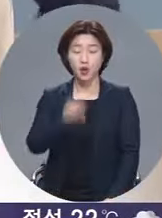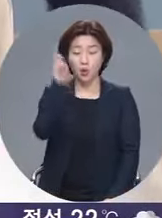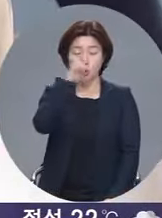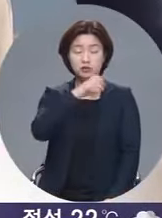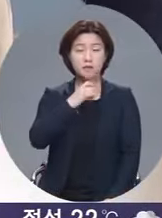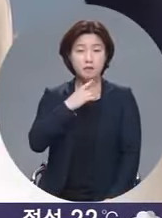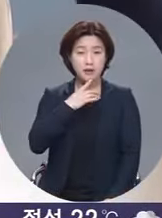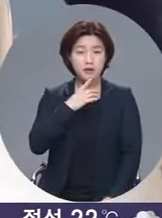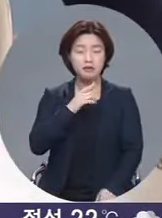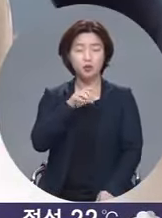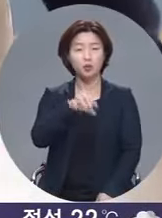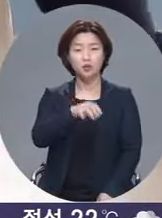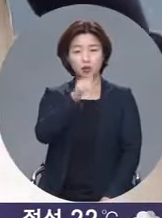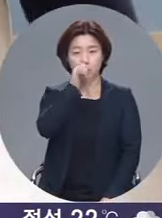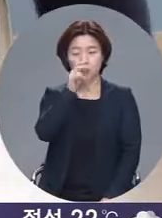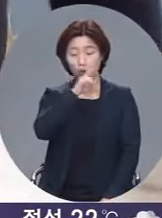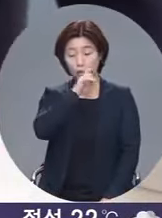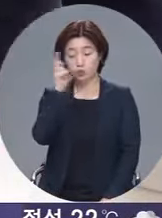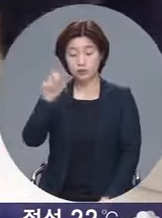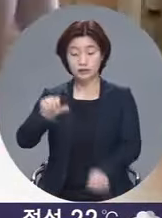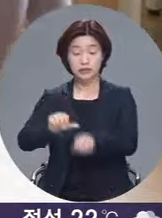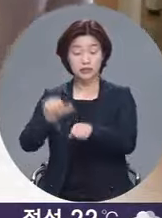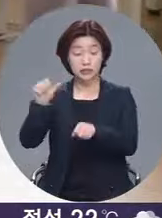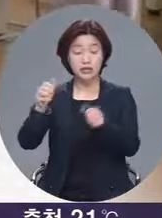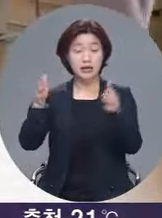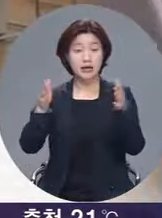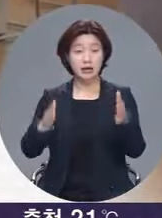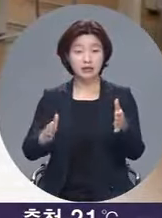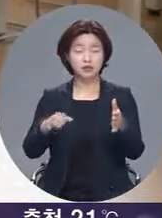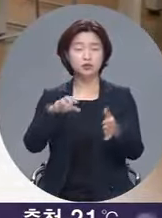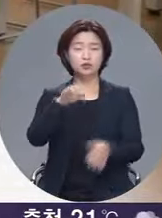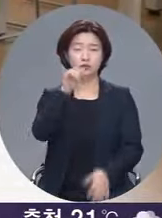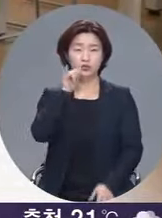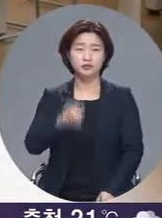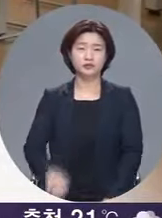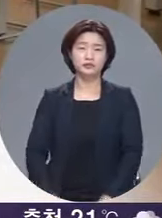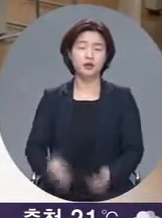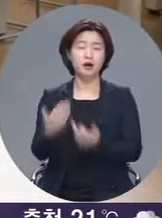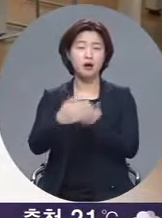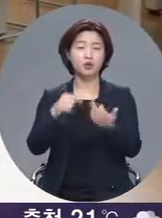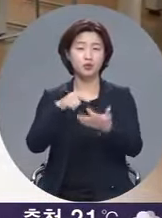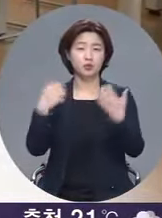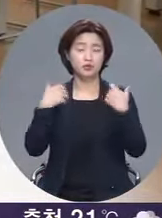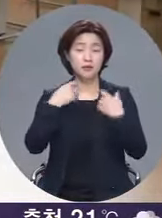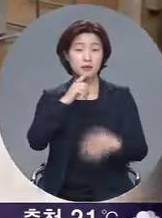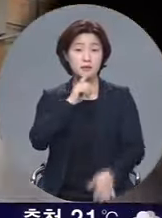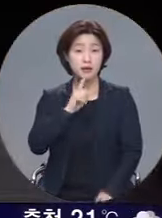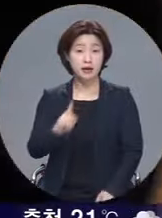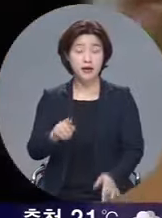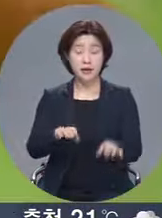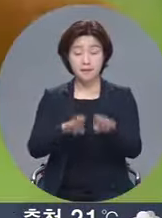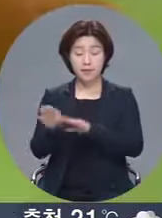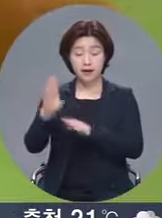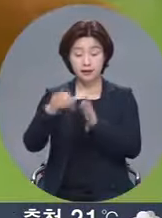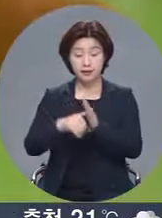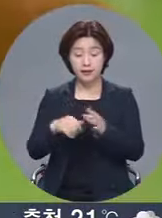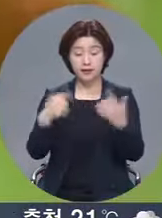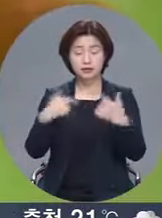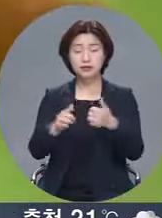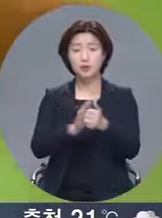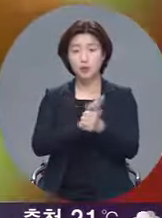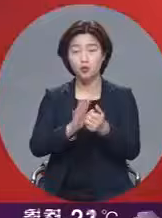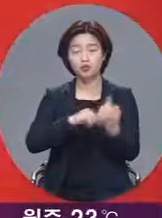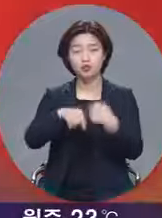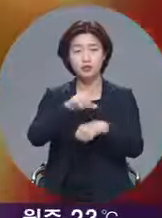반면 오후 5시까지 운영하는 학교도 있습니다. 강원도교육청은 방학 중 늘봄 운영 시간 연장과 점심 식사